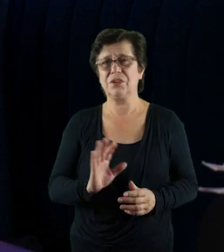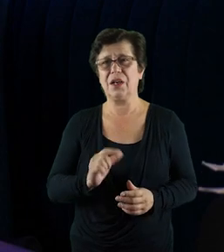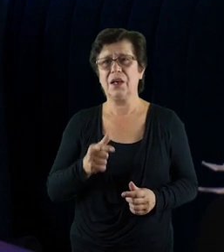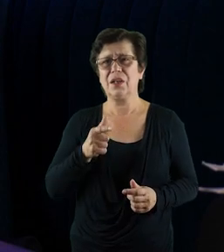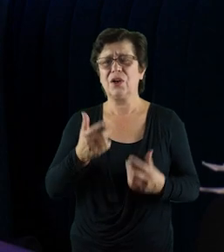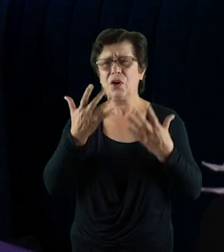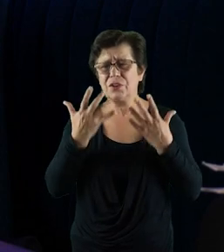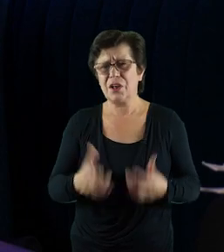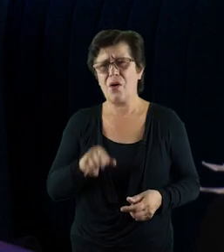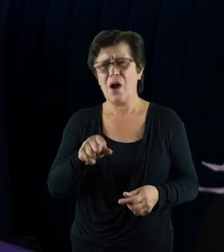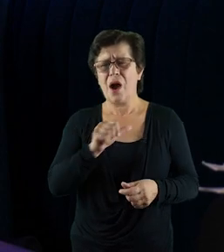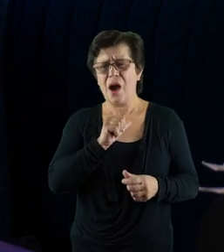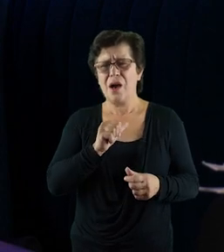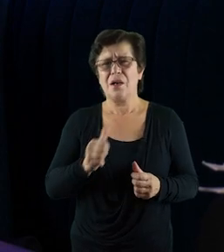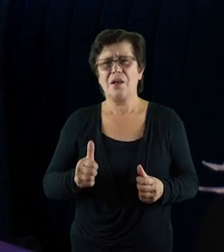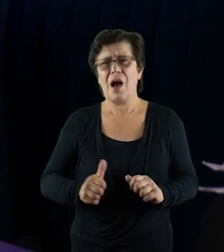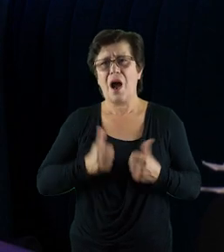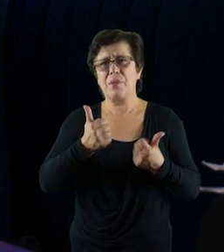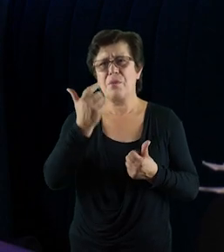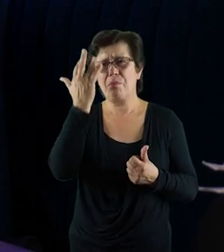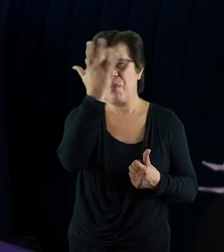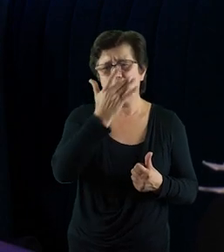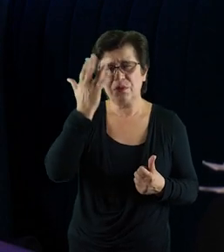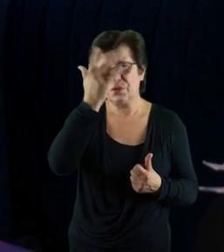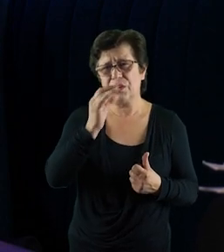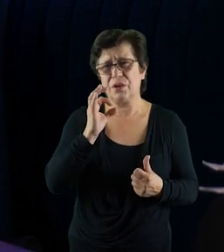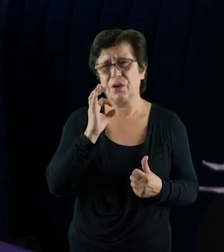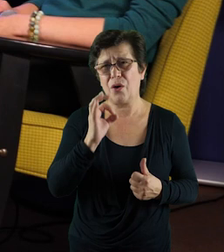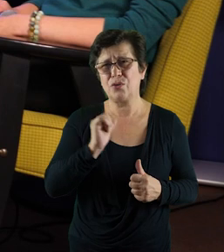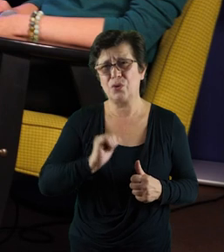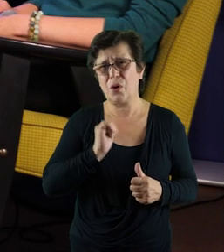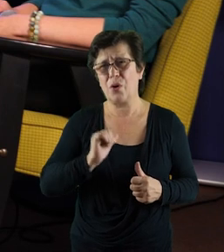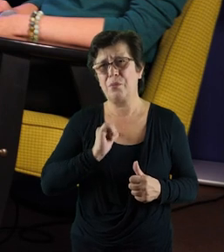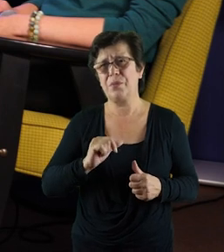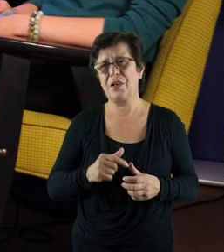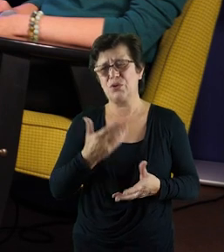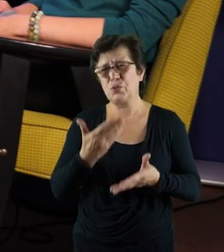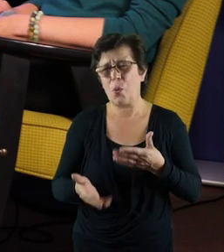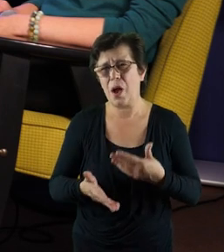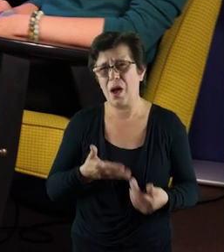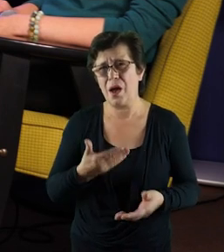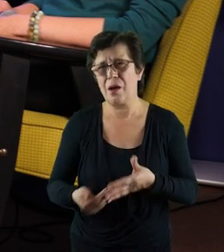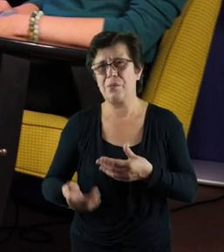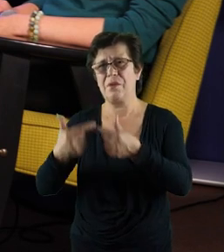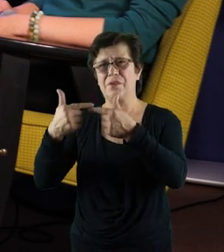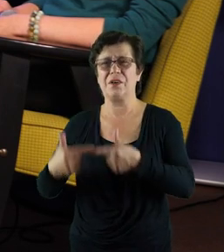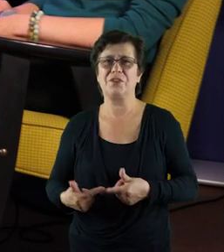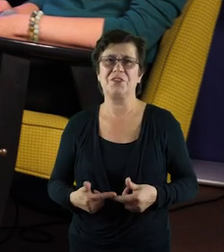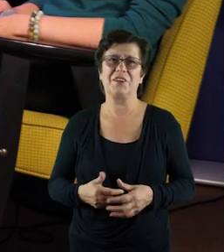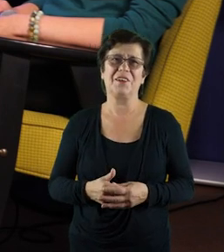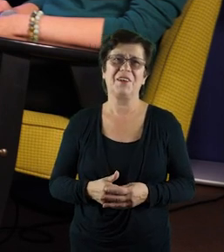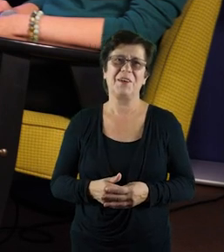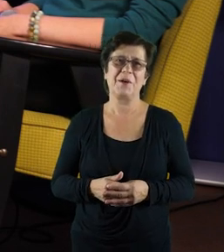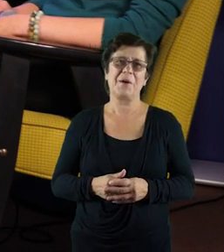żeby zastanowili się nad sobą ci poeci, którzy piszą takie słabe wiersze. Dobrze,